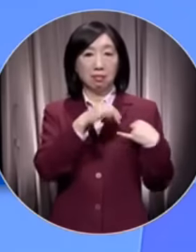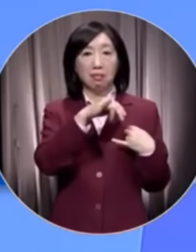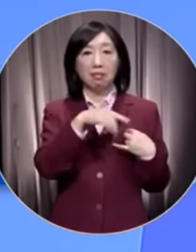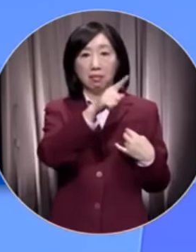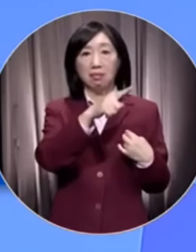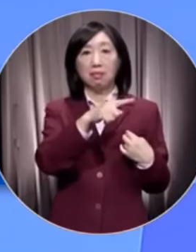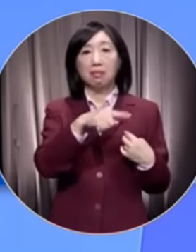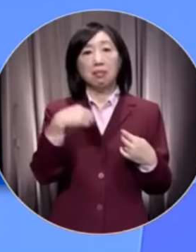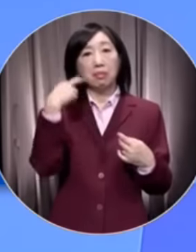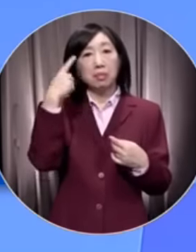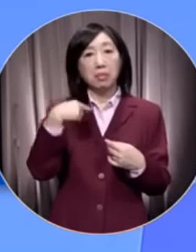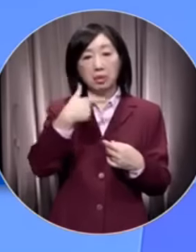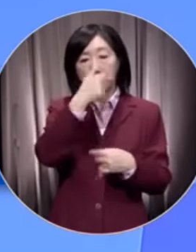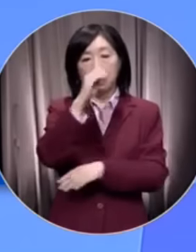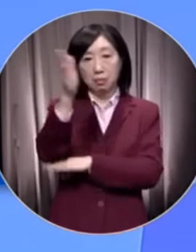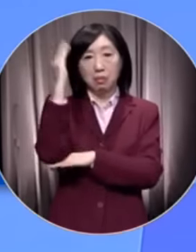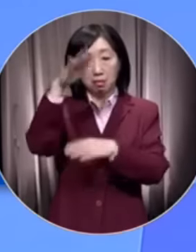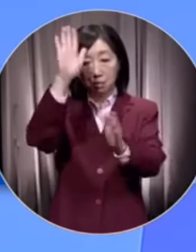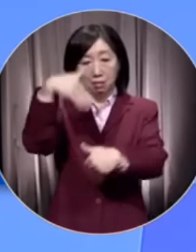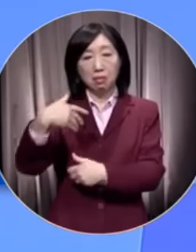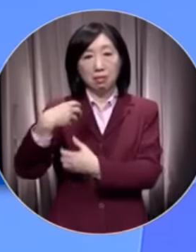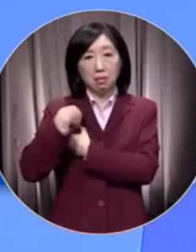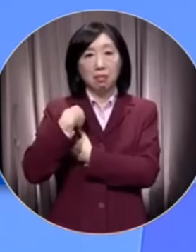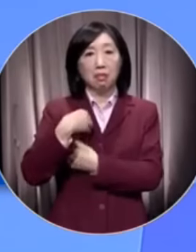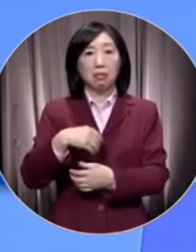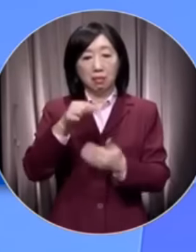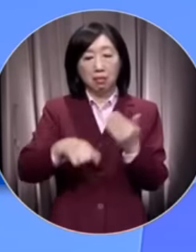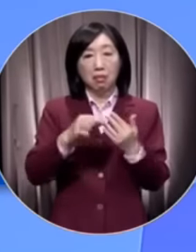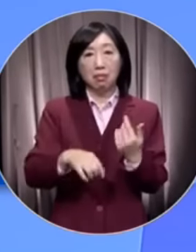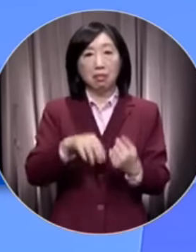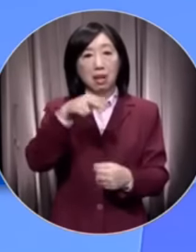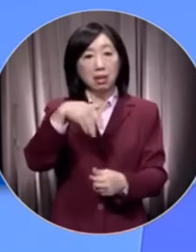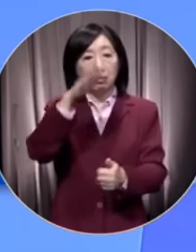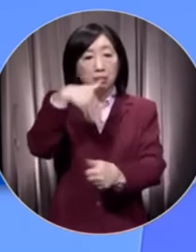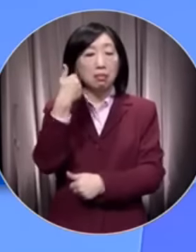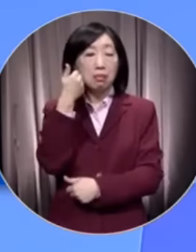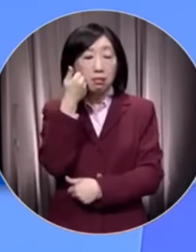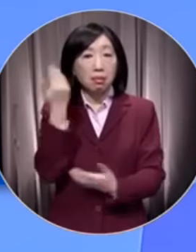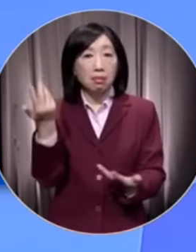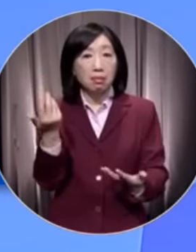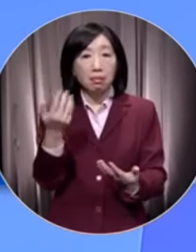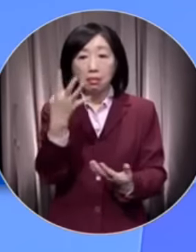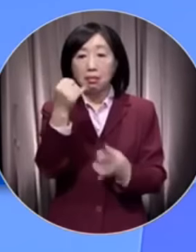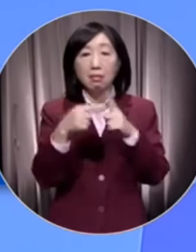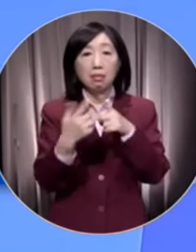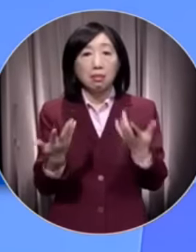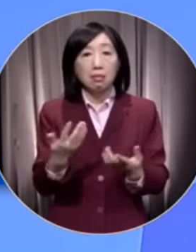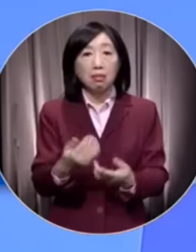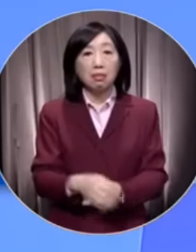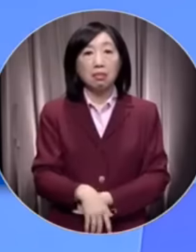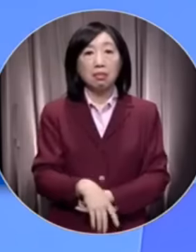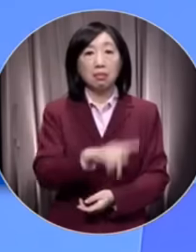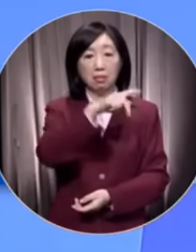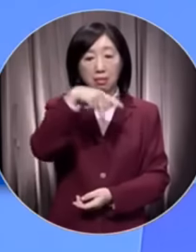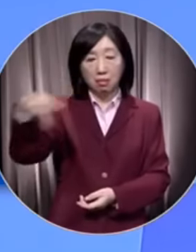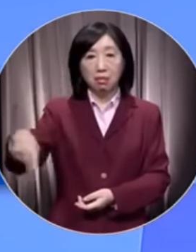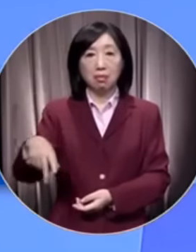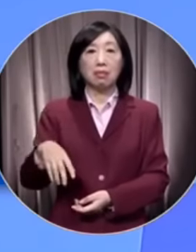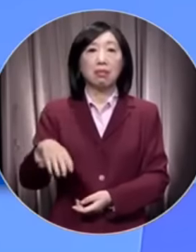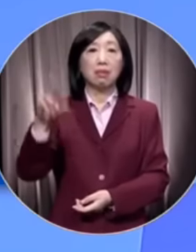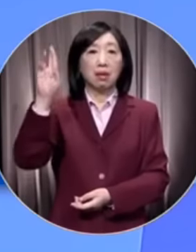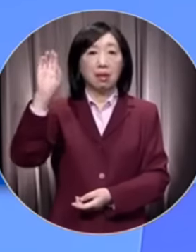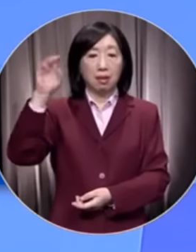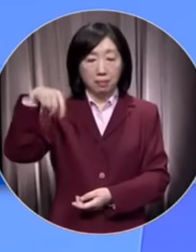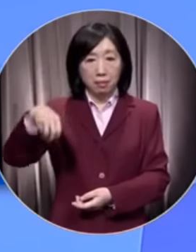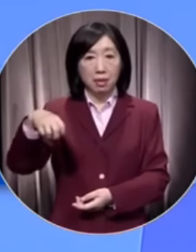制，请问到底要征多少兵？征谁来当兵？ TPP、 RCEP 这两